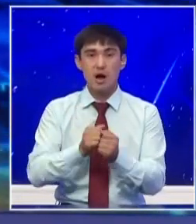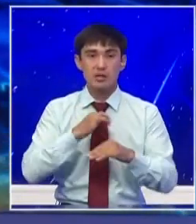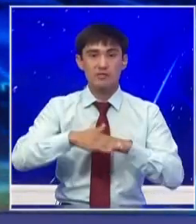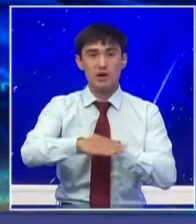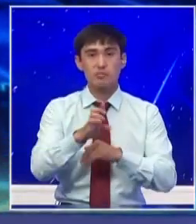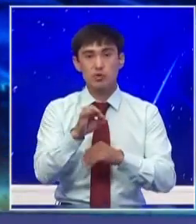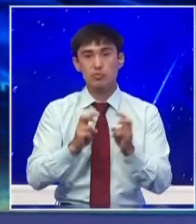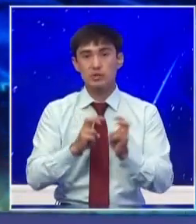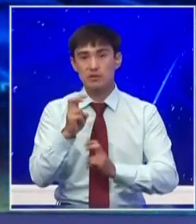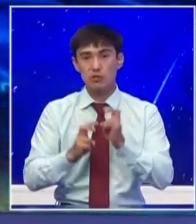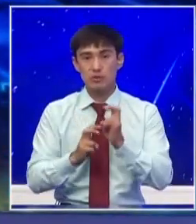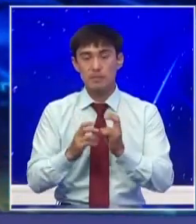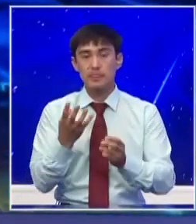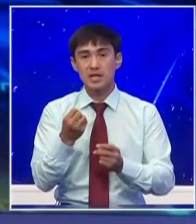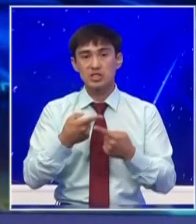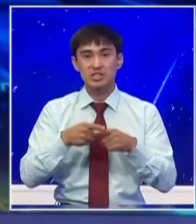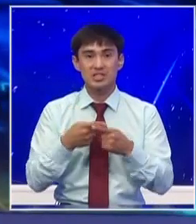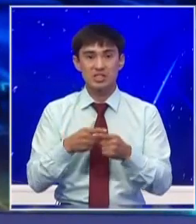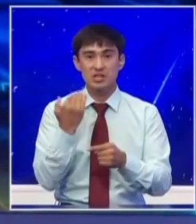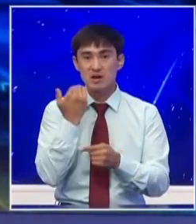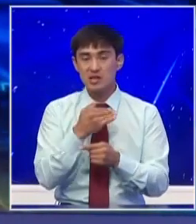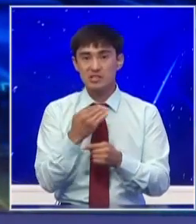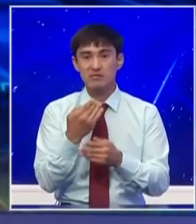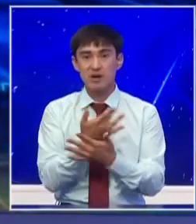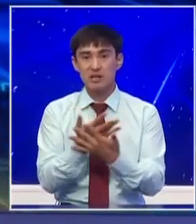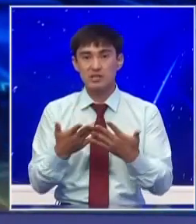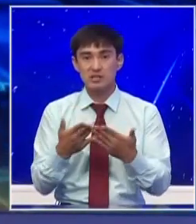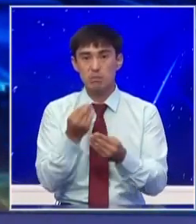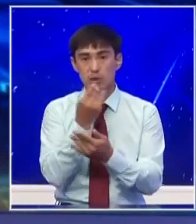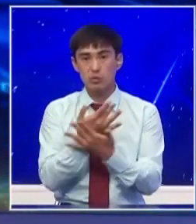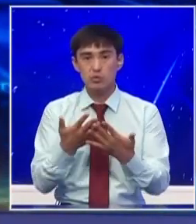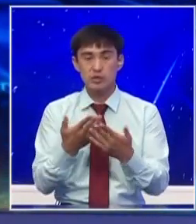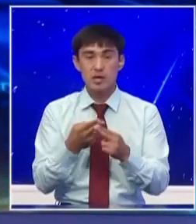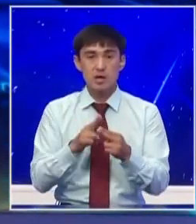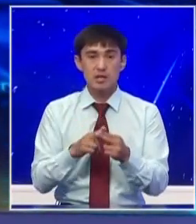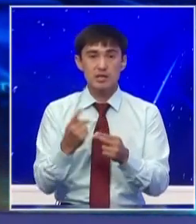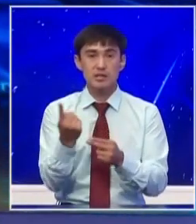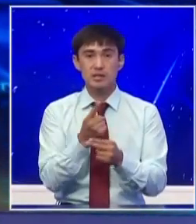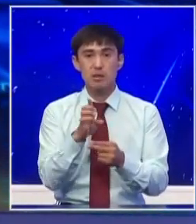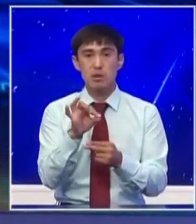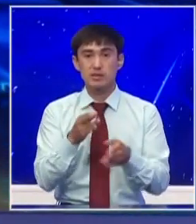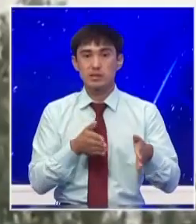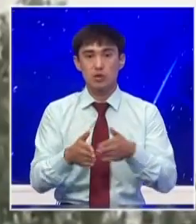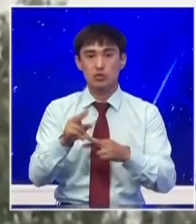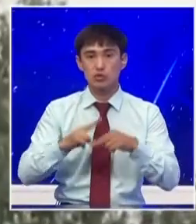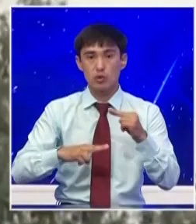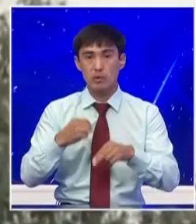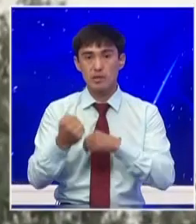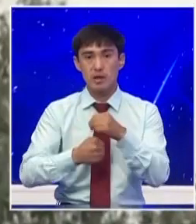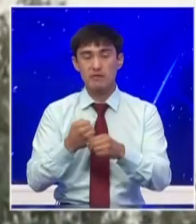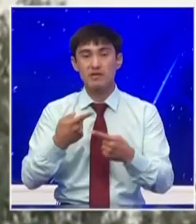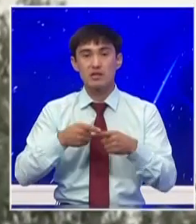и битумные заводы, а также технические и качественные характеристики их продукции. Единая база дорожных стройматериалов